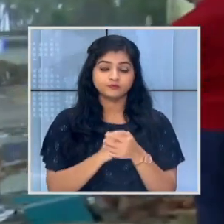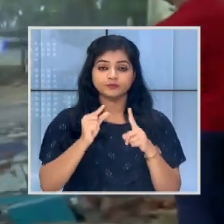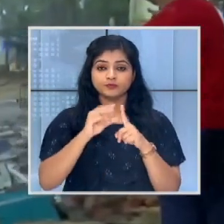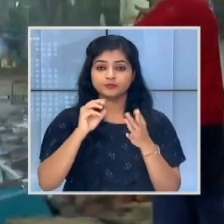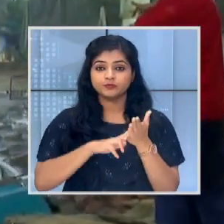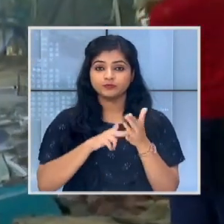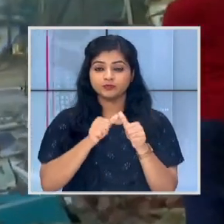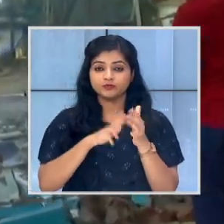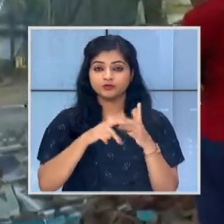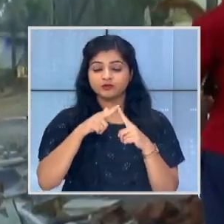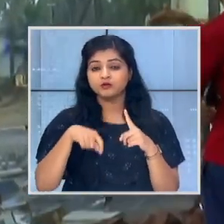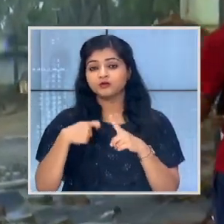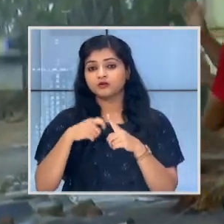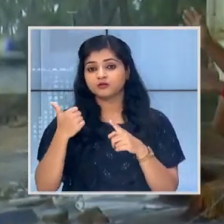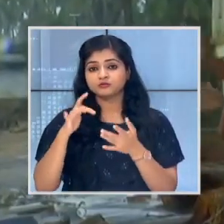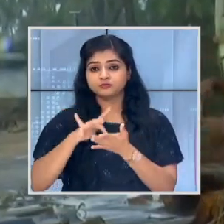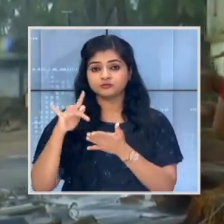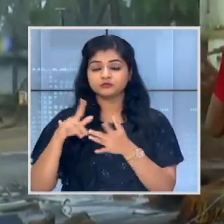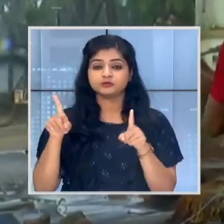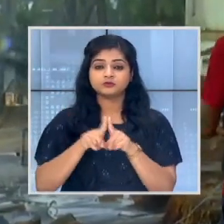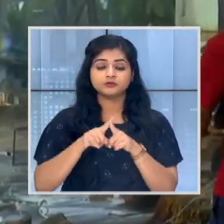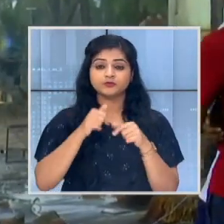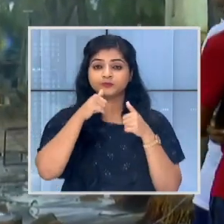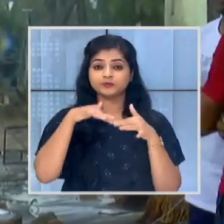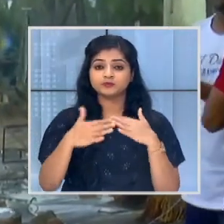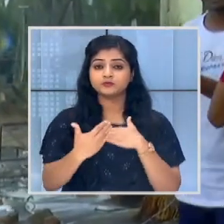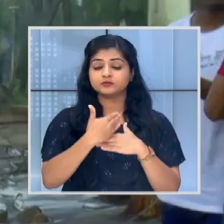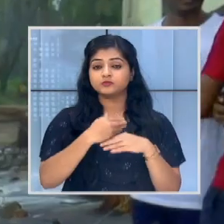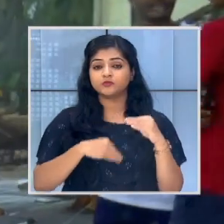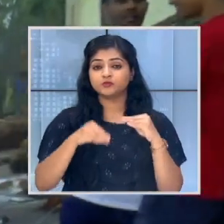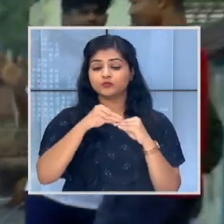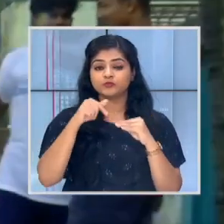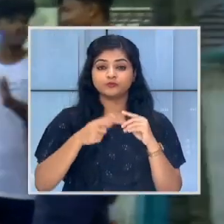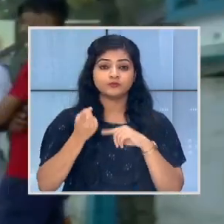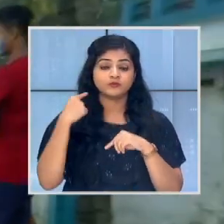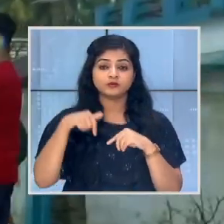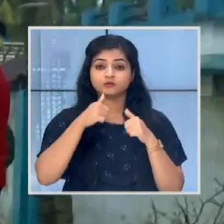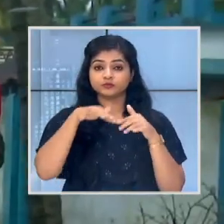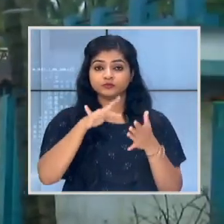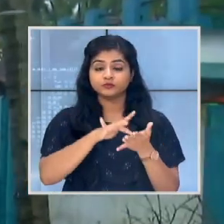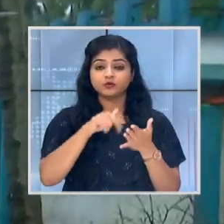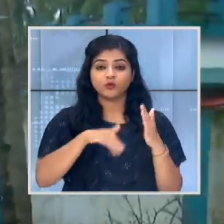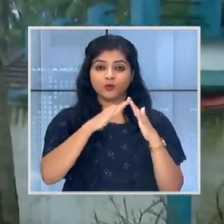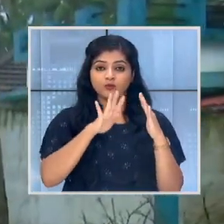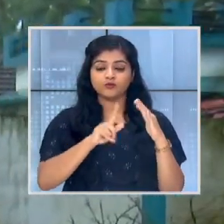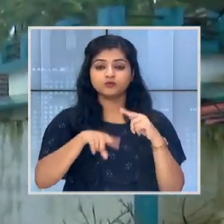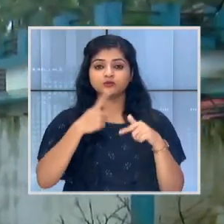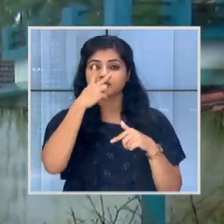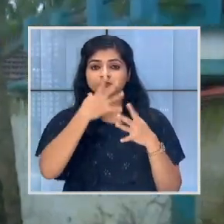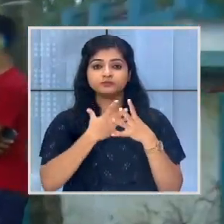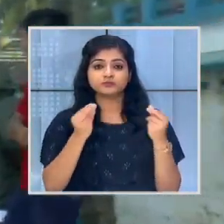പൊന്നാനിയിലെ സാഹചര്യം വ്യത്യസ്തമല്ല. കണ്ണമാലിക്കും നായരമ്പലത്തിലും ഒക്കെ സമാധാനമായി, അല്ലെങ്കിൽ അതിലേക്കാൾ രൂക്ഷമാണ്. ഇന്നലെ തീരത്തുണ്ടായിരുന്ന വീടുകൾ ഇന്ന് കാണാതാവുന്ന